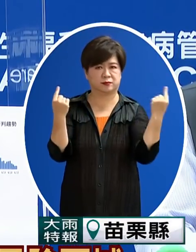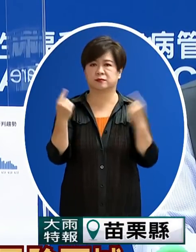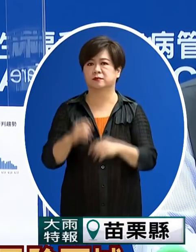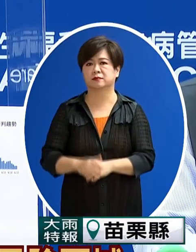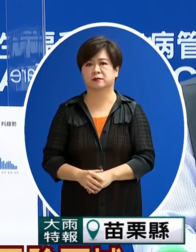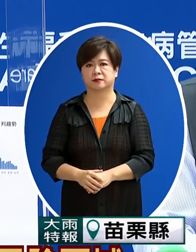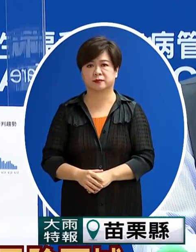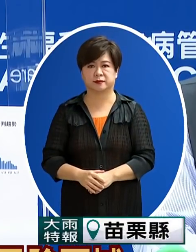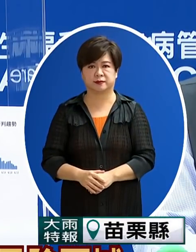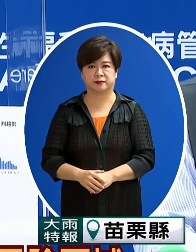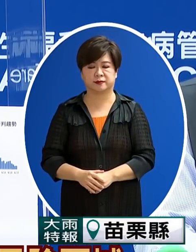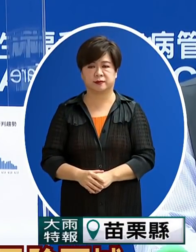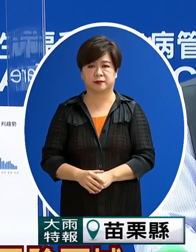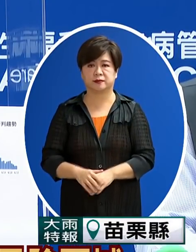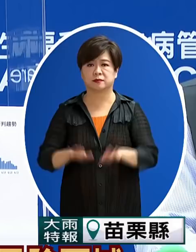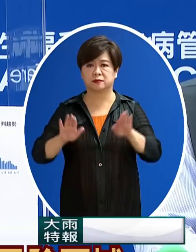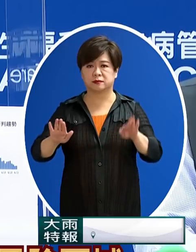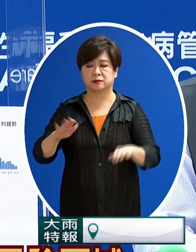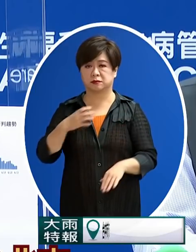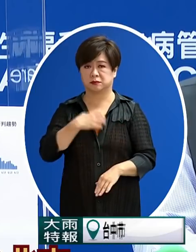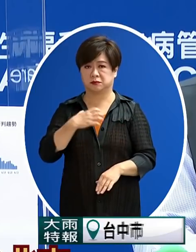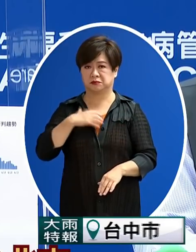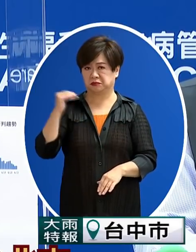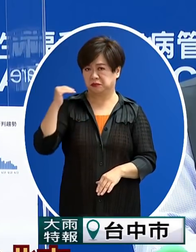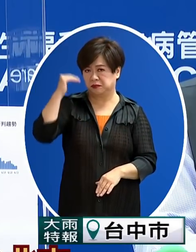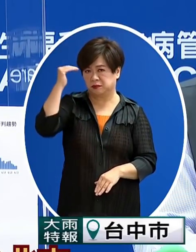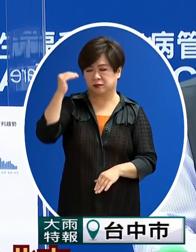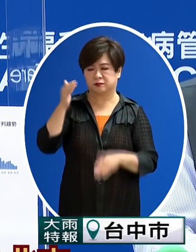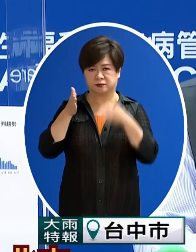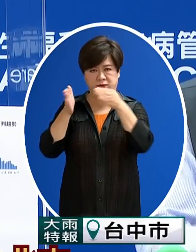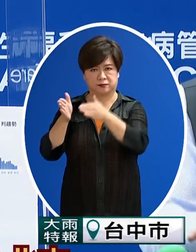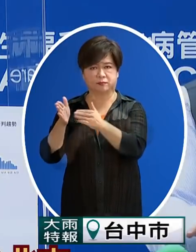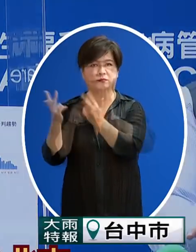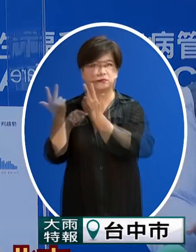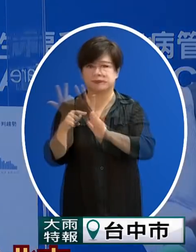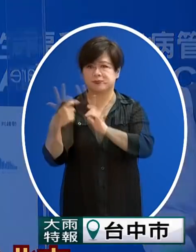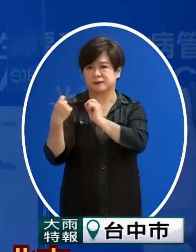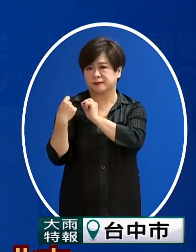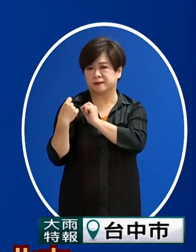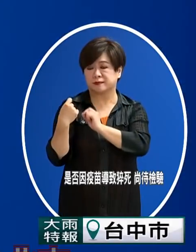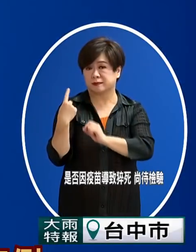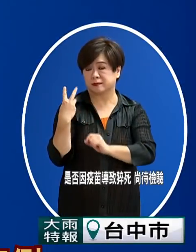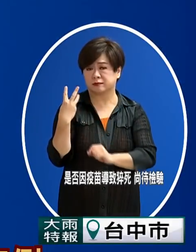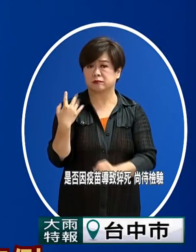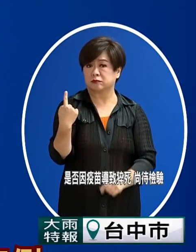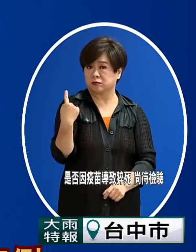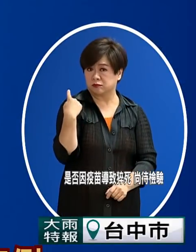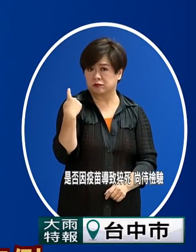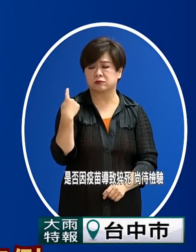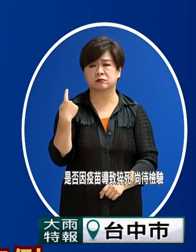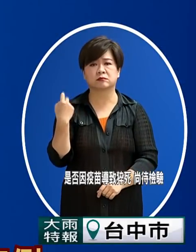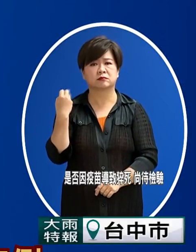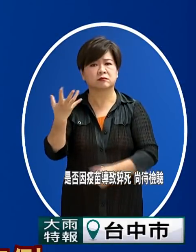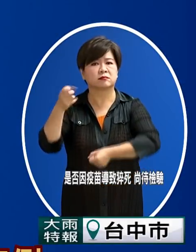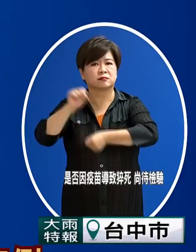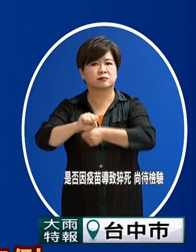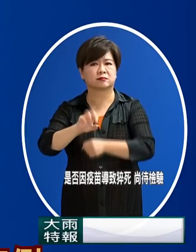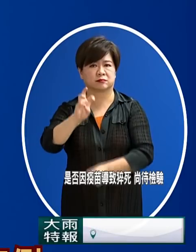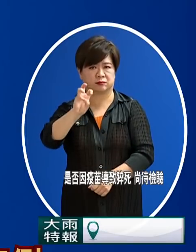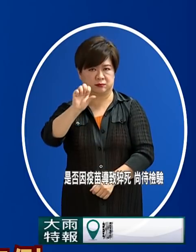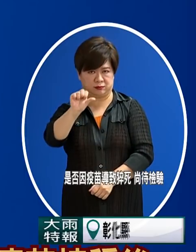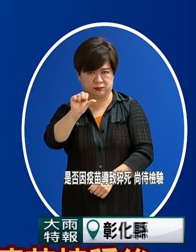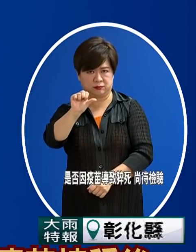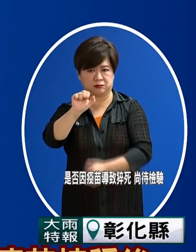在还是在高风险区域，还是在新北市跟台北市。 这昨天的有新增了